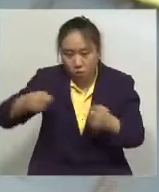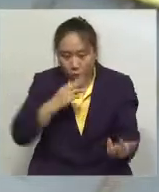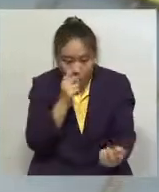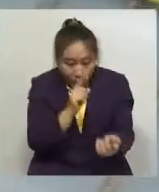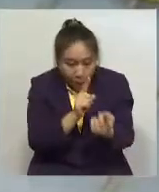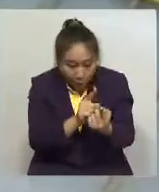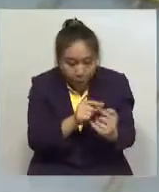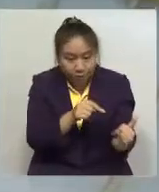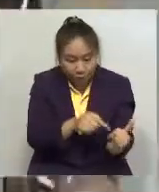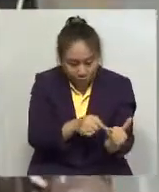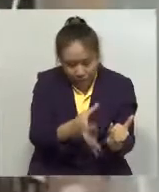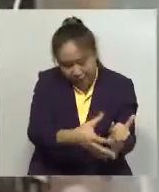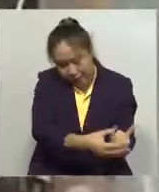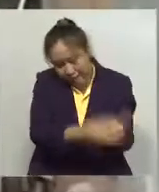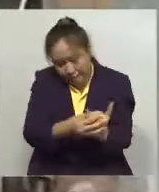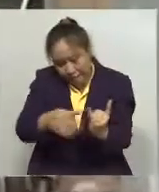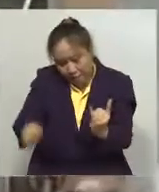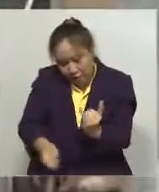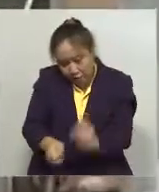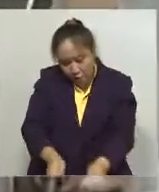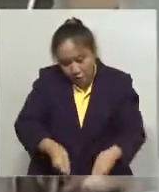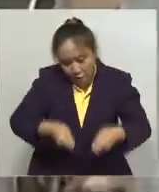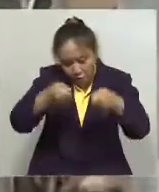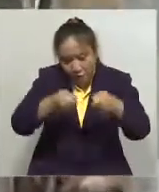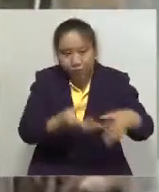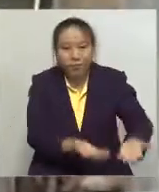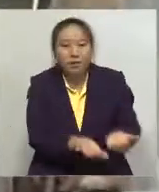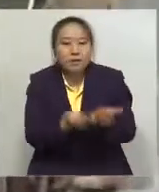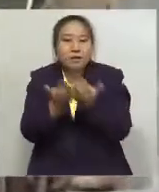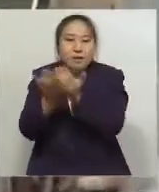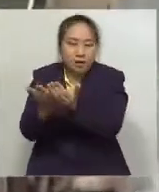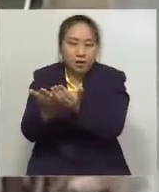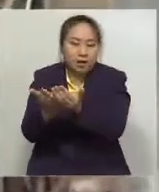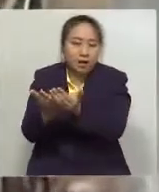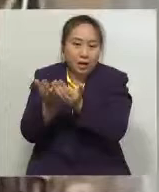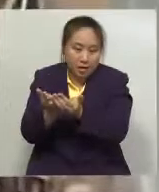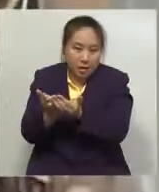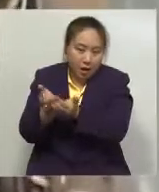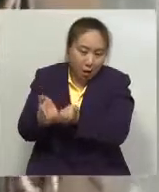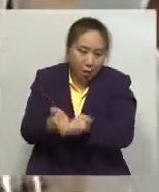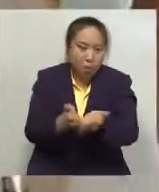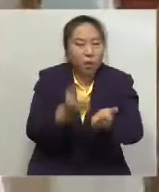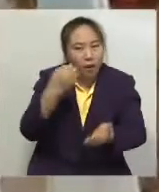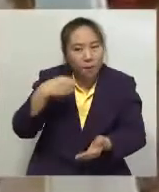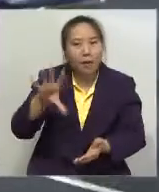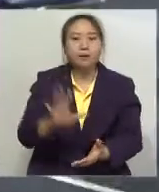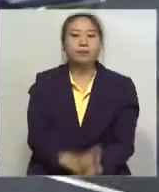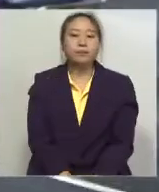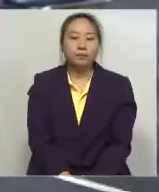กู้ได้บางส่วนนะครับก็จะนำมาขึ้นเรือยางเพื่อจะนะฮะลงเรือหลวงหัวหินลำเลียงกลับฝั่งต่อไป